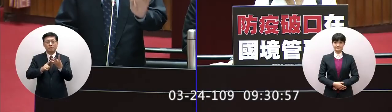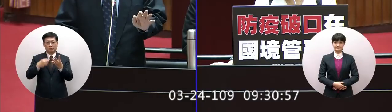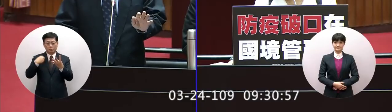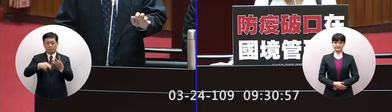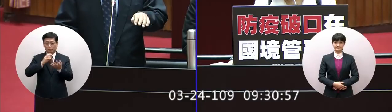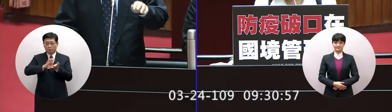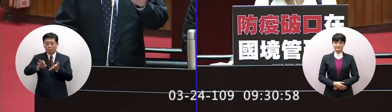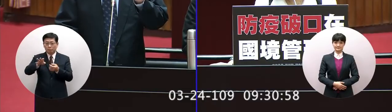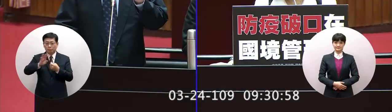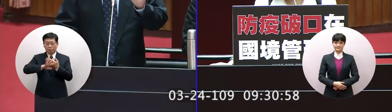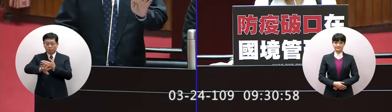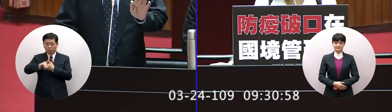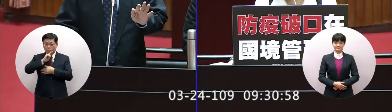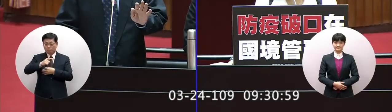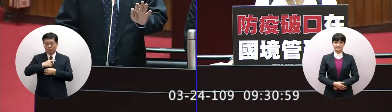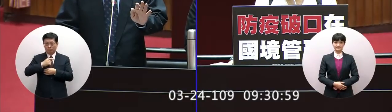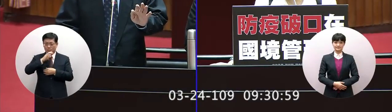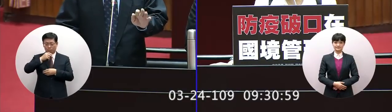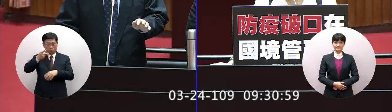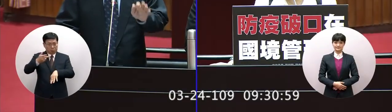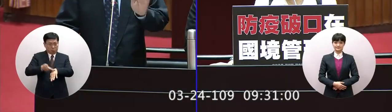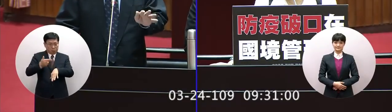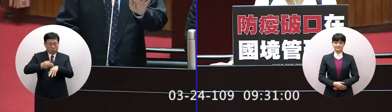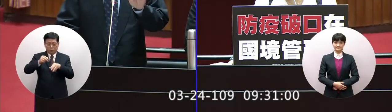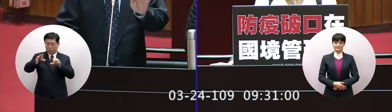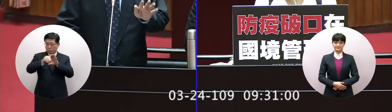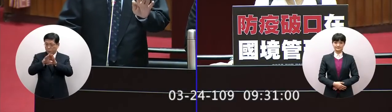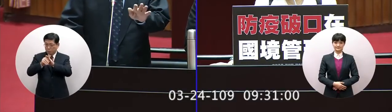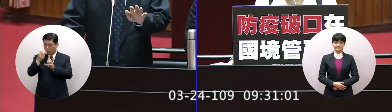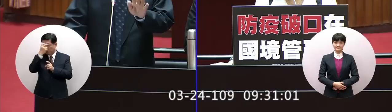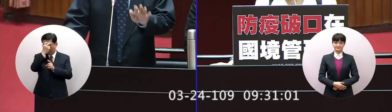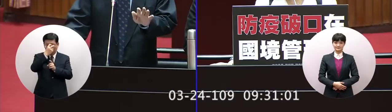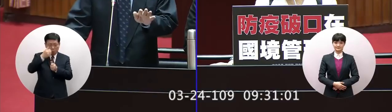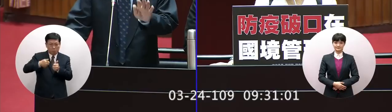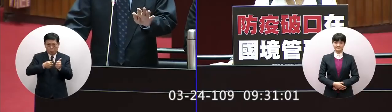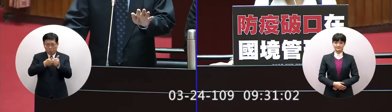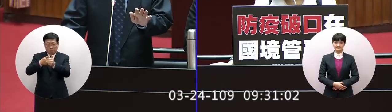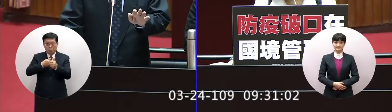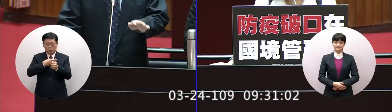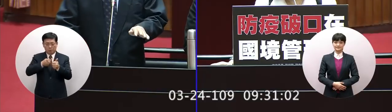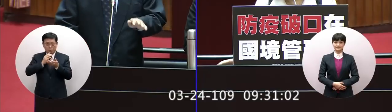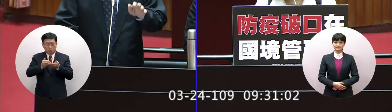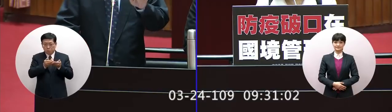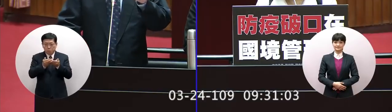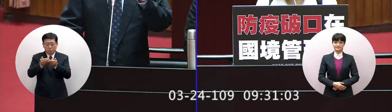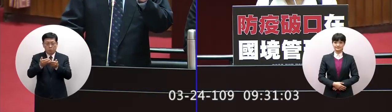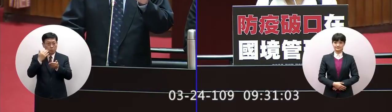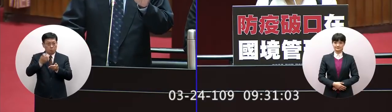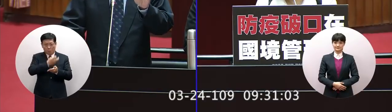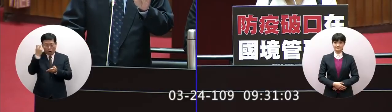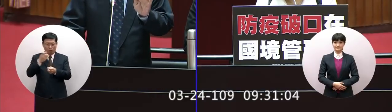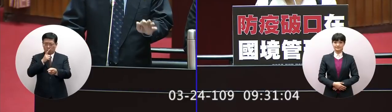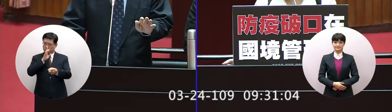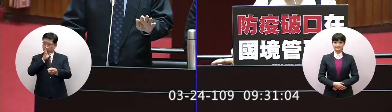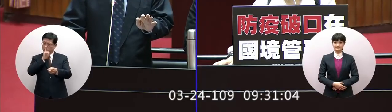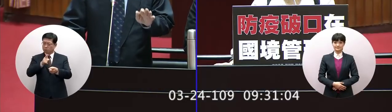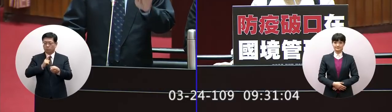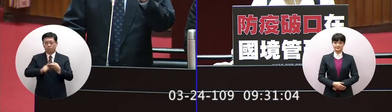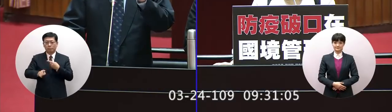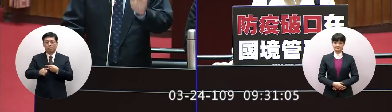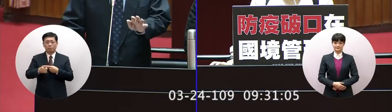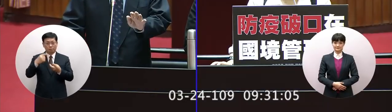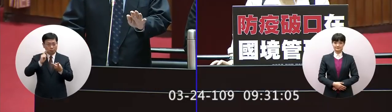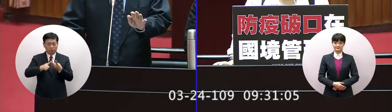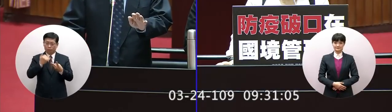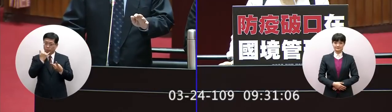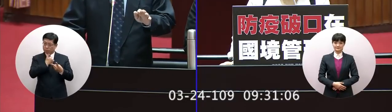运用雷勤还有所有的高科技的装备，严密的掌握海域的目标的动态，发现它有行动的异常或